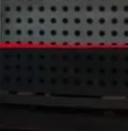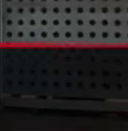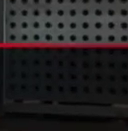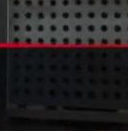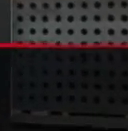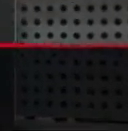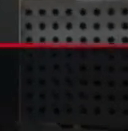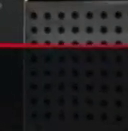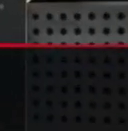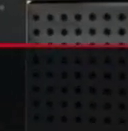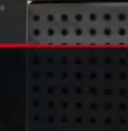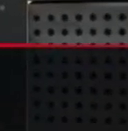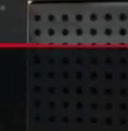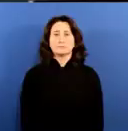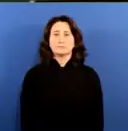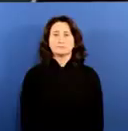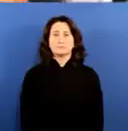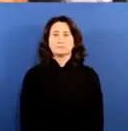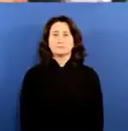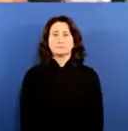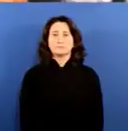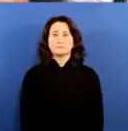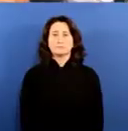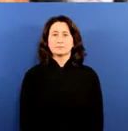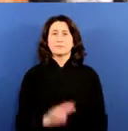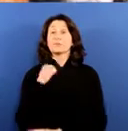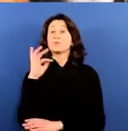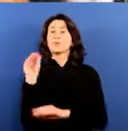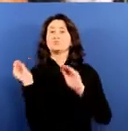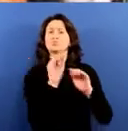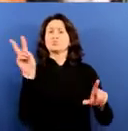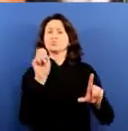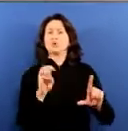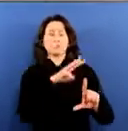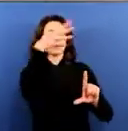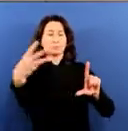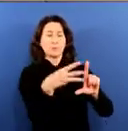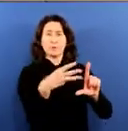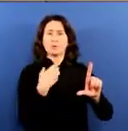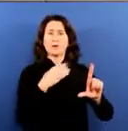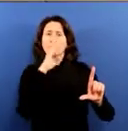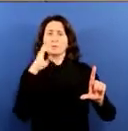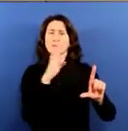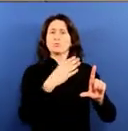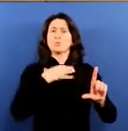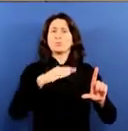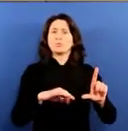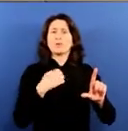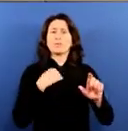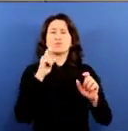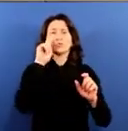Bizkaiko Foru Aldundiak aplikazio informatiko berri bat jarri du mybilbaobizkaia.com web orrian Bilbo Bizkaiko ekoizleek